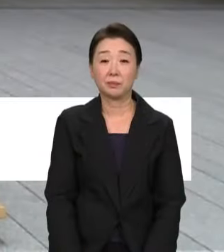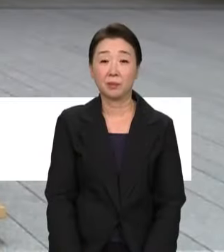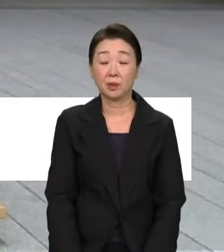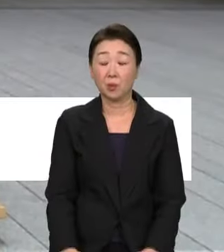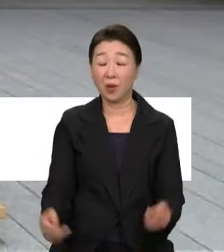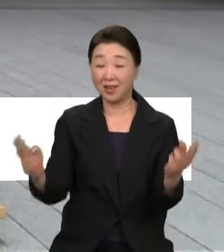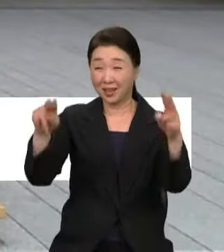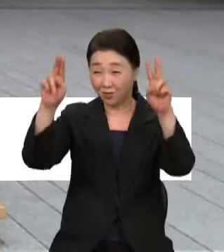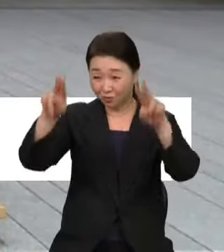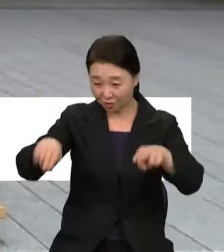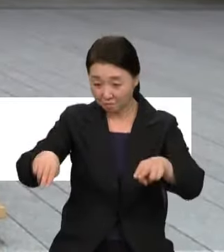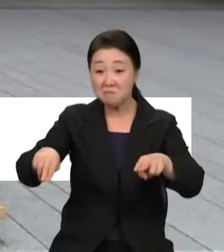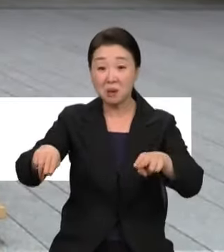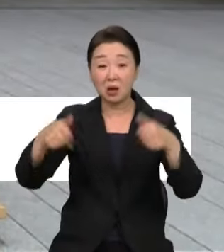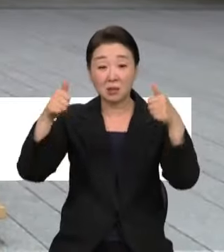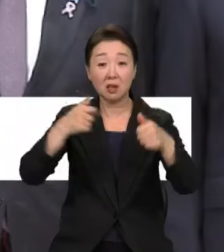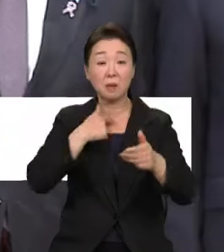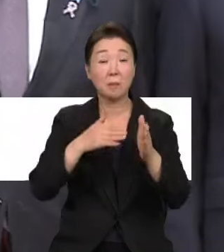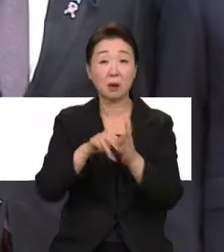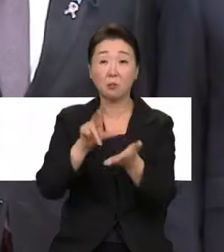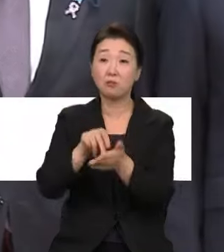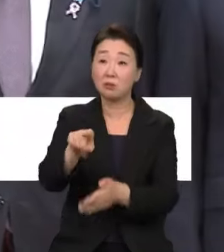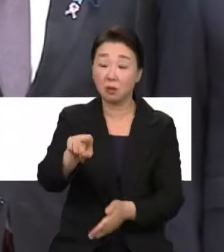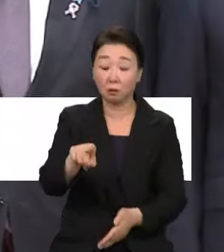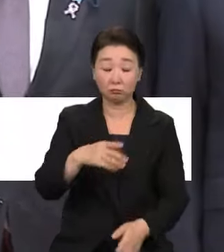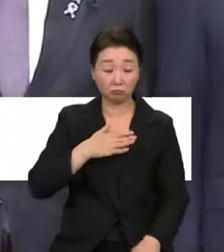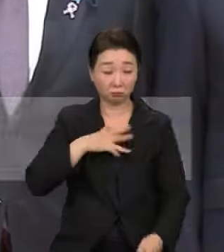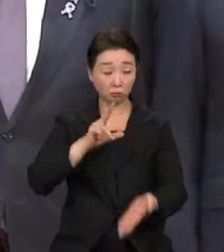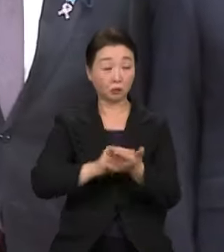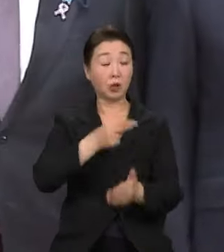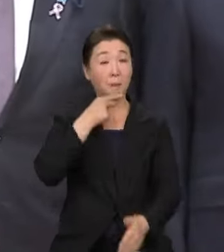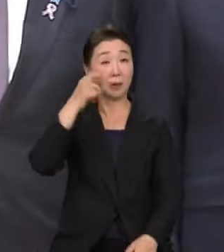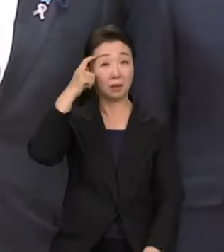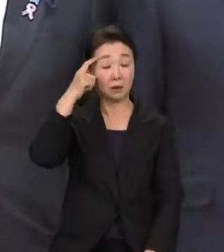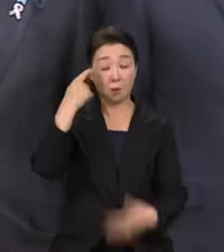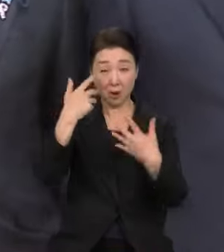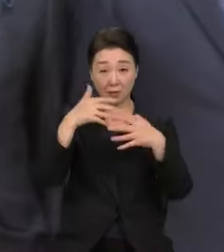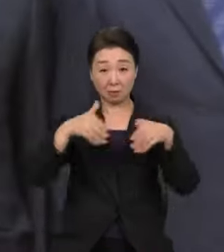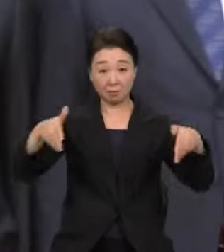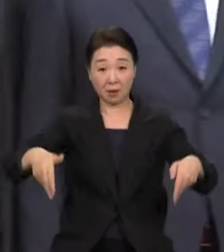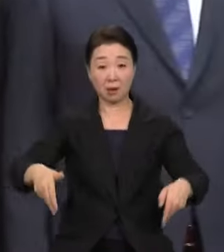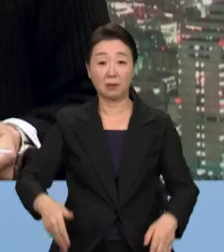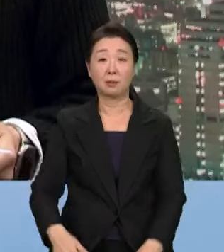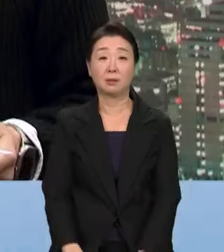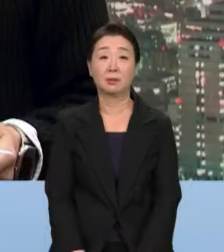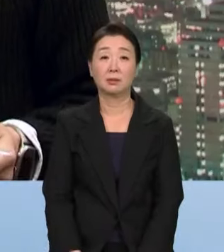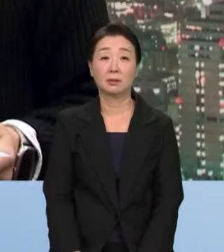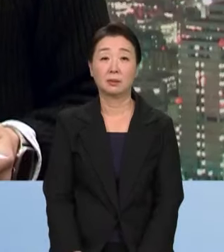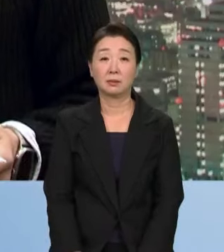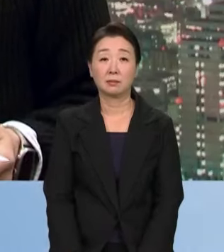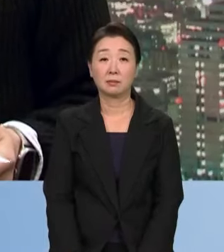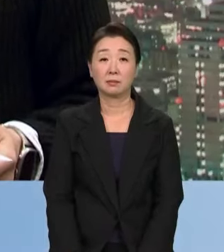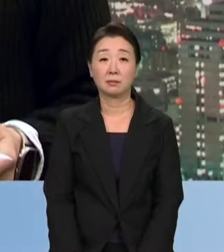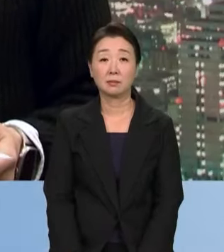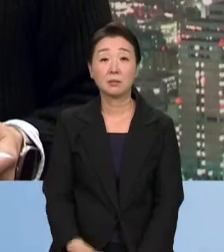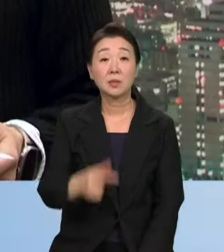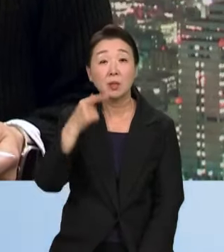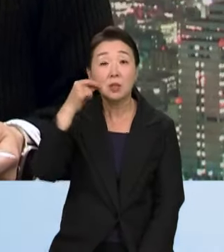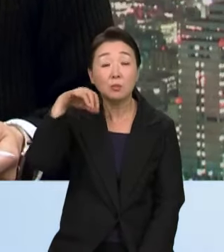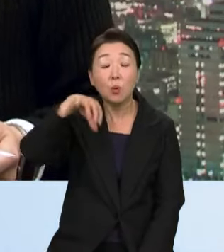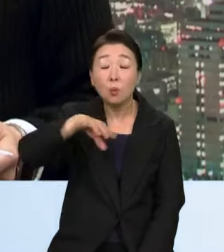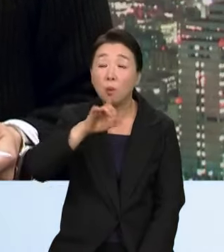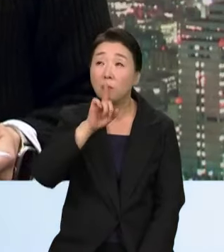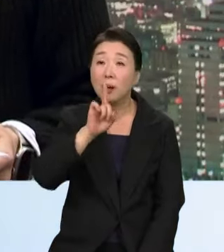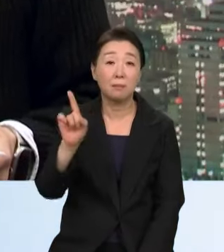참배 논란에 대해서도 문제가 없었다고 생각한다고 선을 그었습니다네 일본 현재에선 어떤